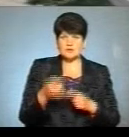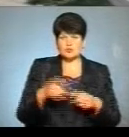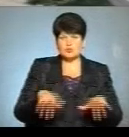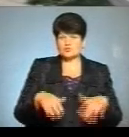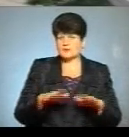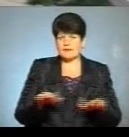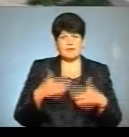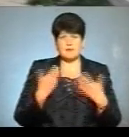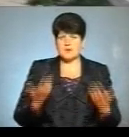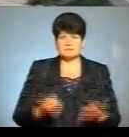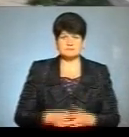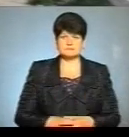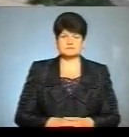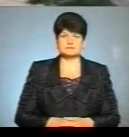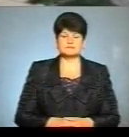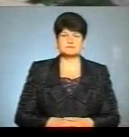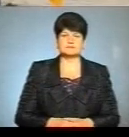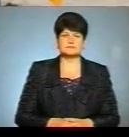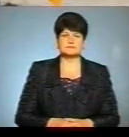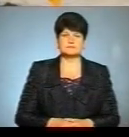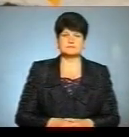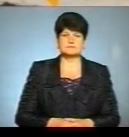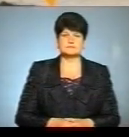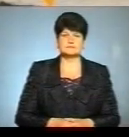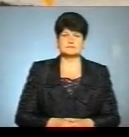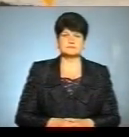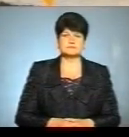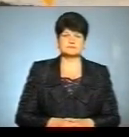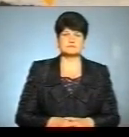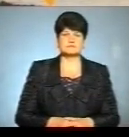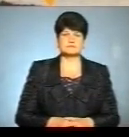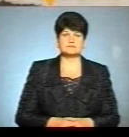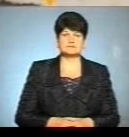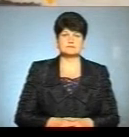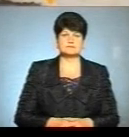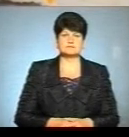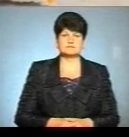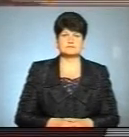немає. Анжела Шова, Марта Журавель. Новини на Суспільному. Тернопіль.